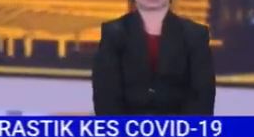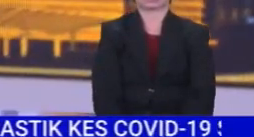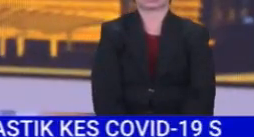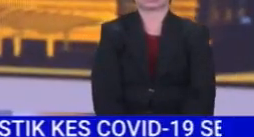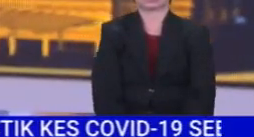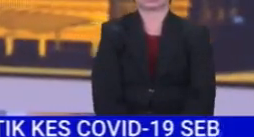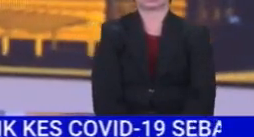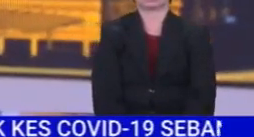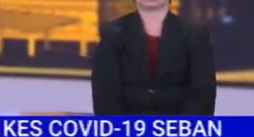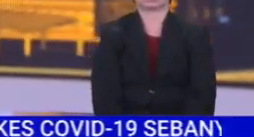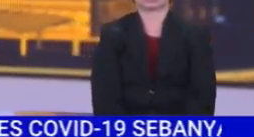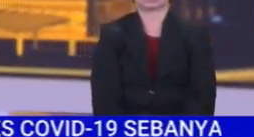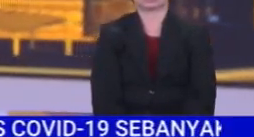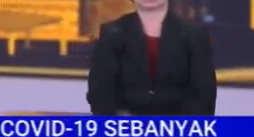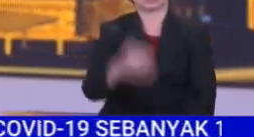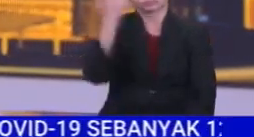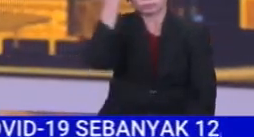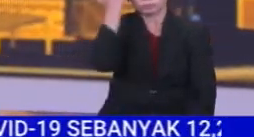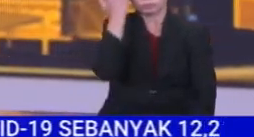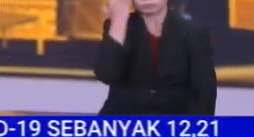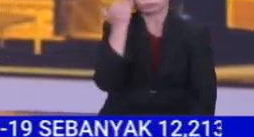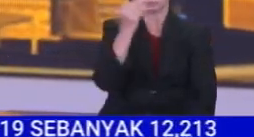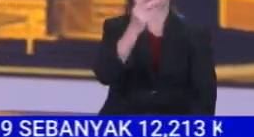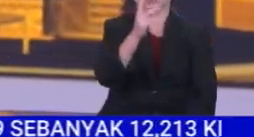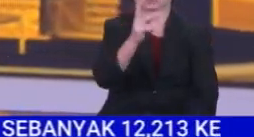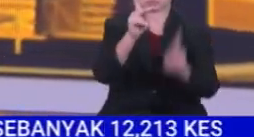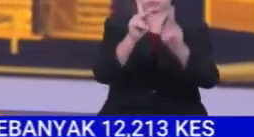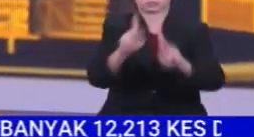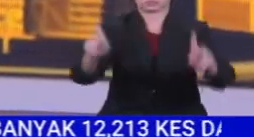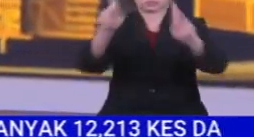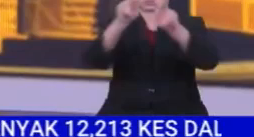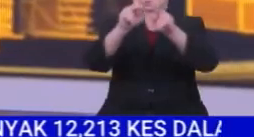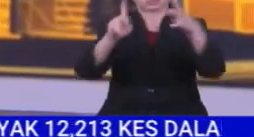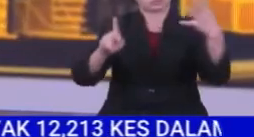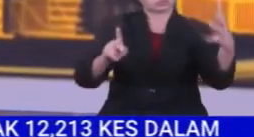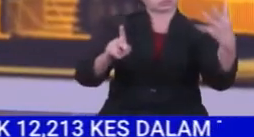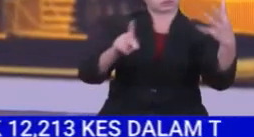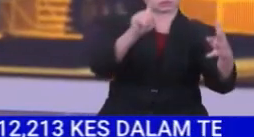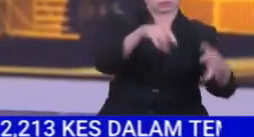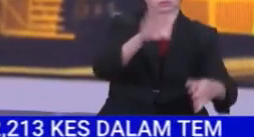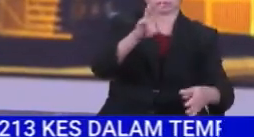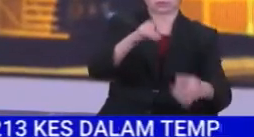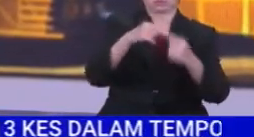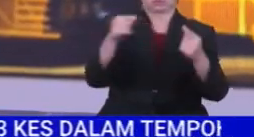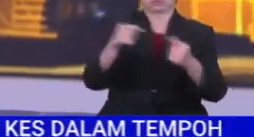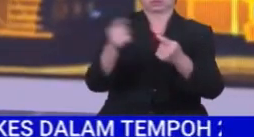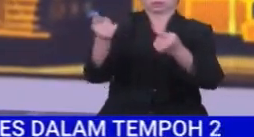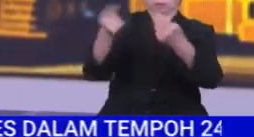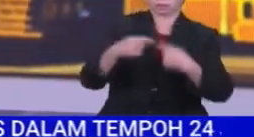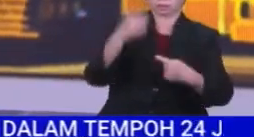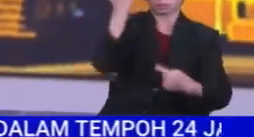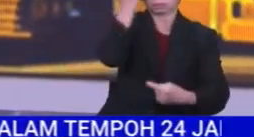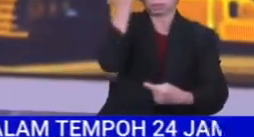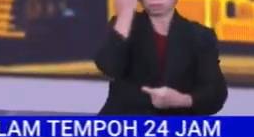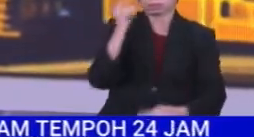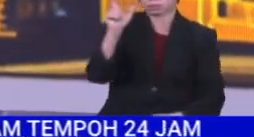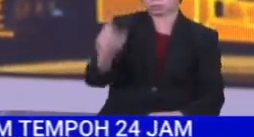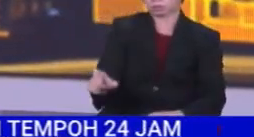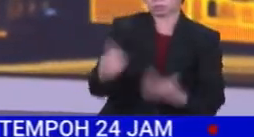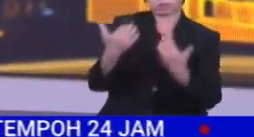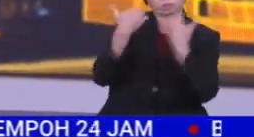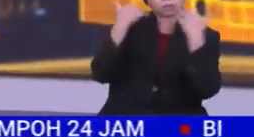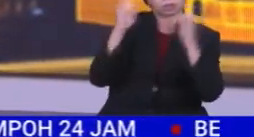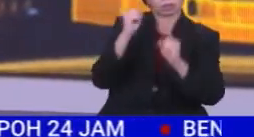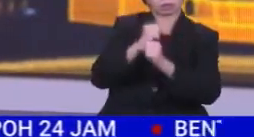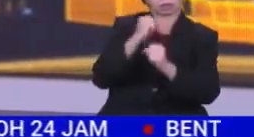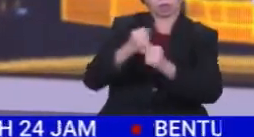Hai maka Bastion Falcon sore menetapkan 14juli depan sebagai Sari sebutan semula Chase seorang penganggur